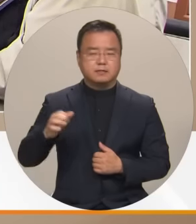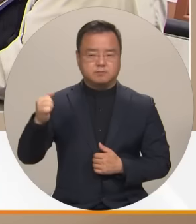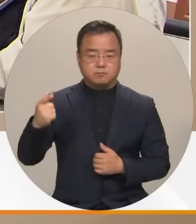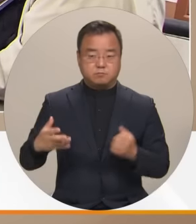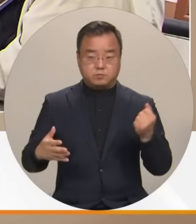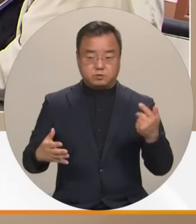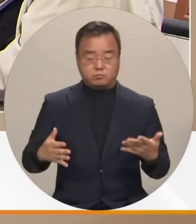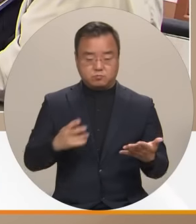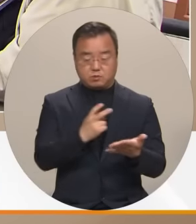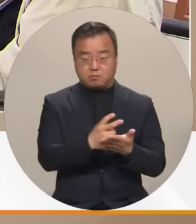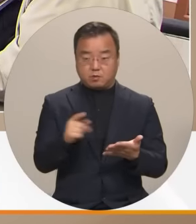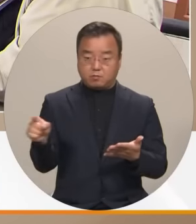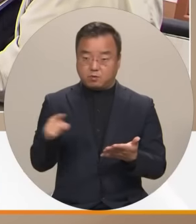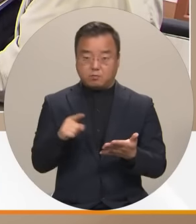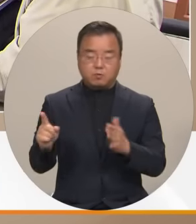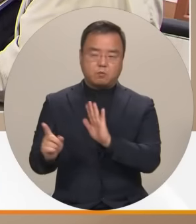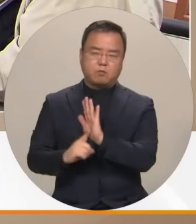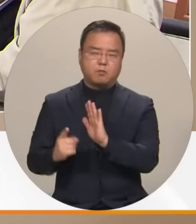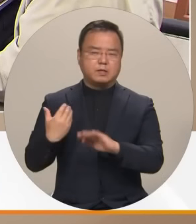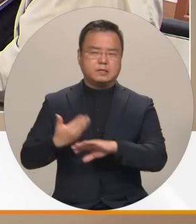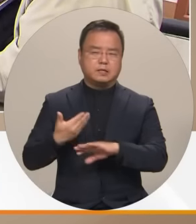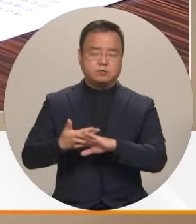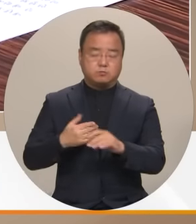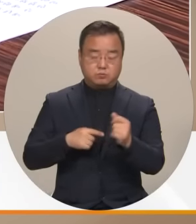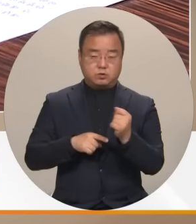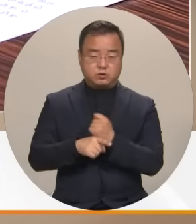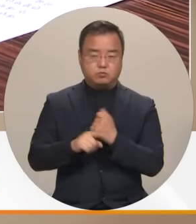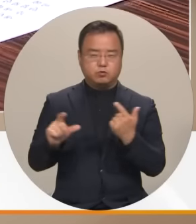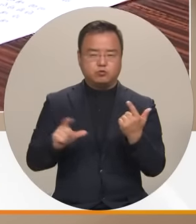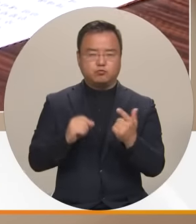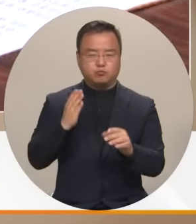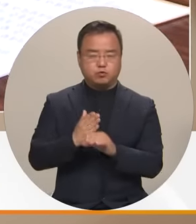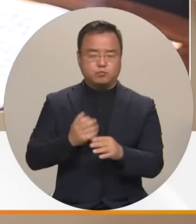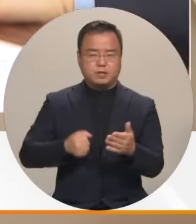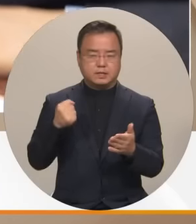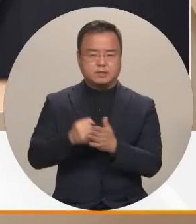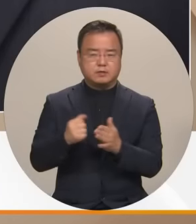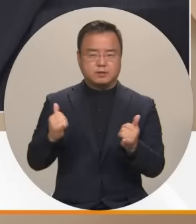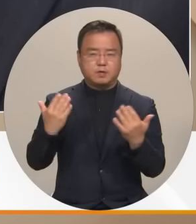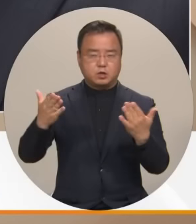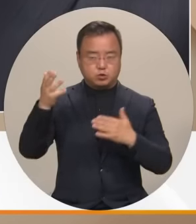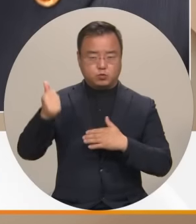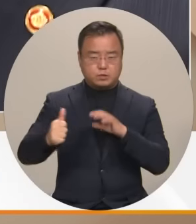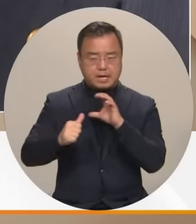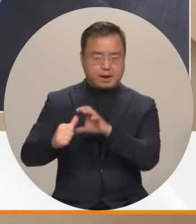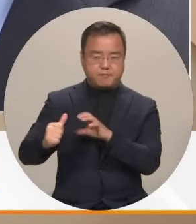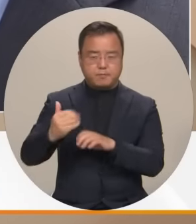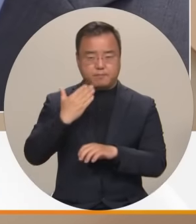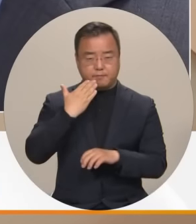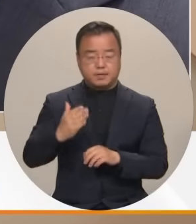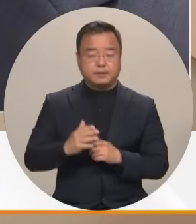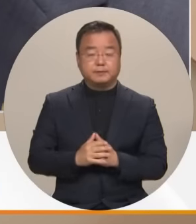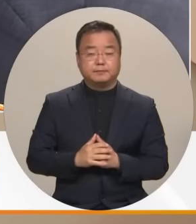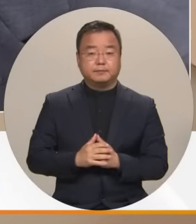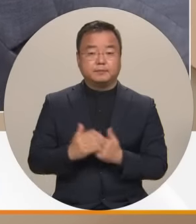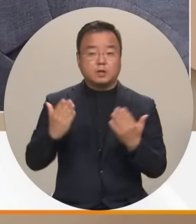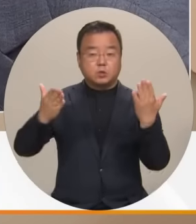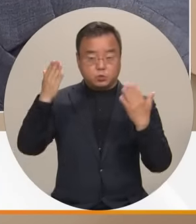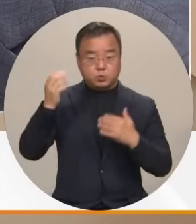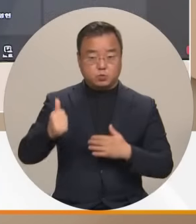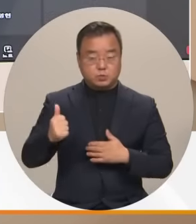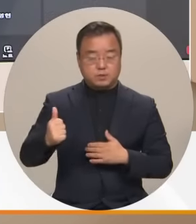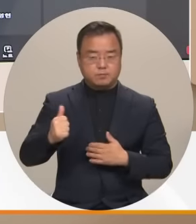때문에 6월로 넘어가면 시정명령을 통해서 최종 결정권자인 총장을 압박할 것으로 보입니다 어 총장이 직권으로